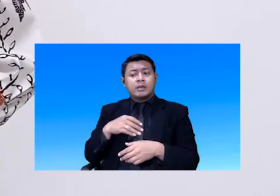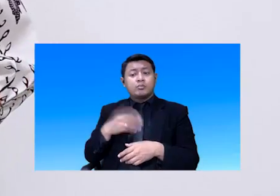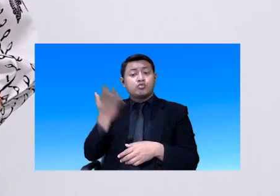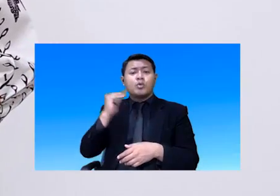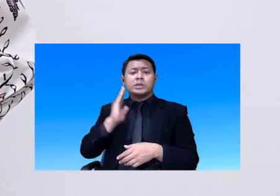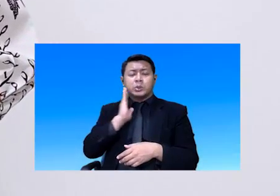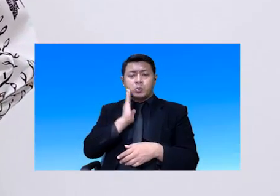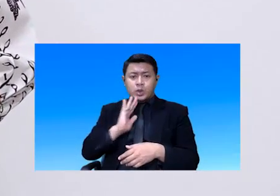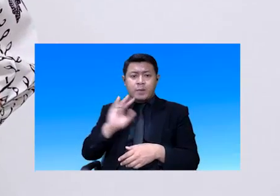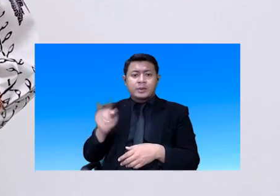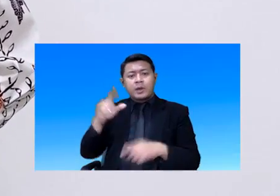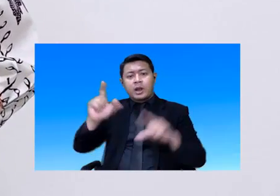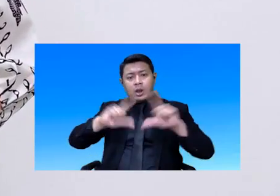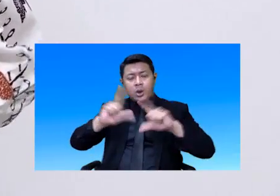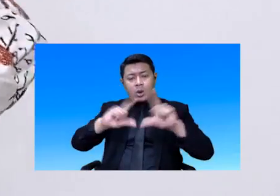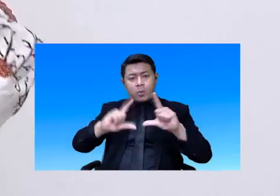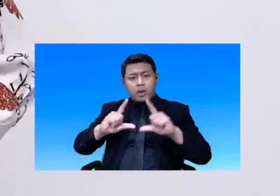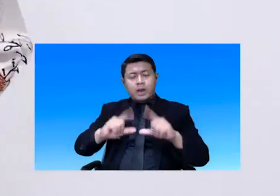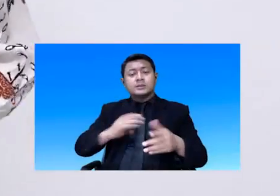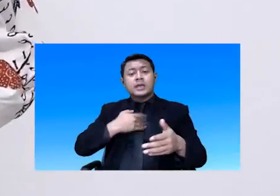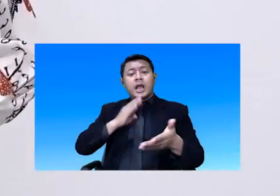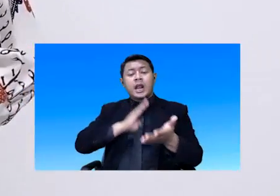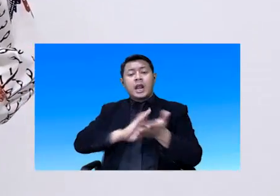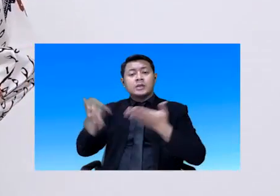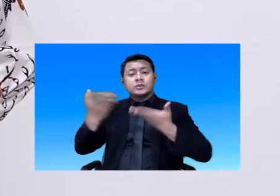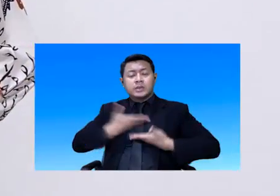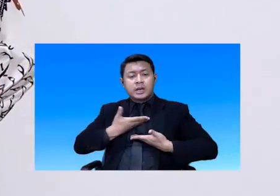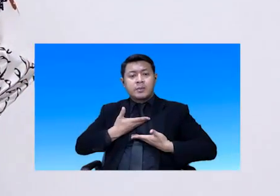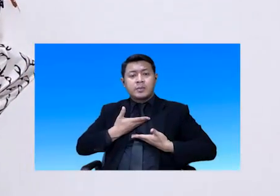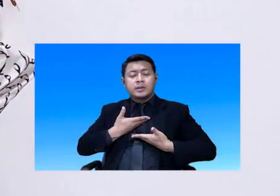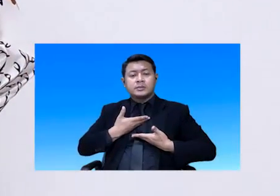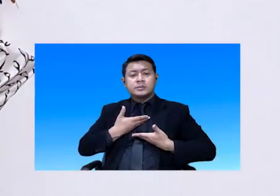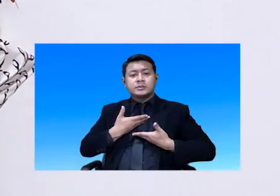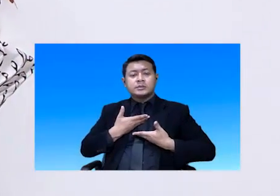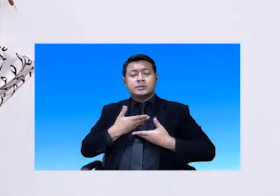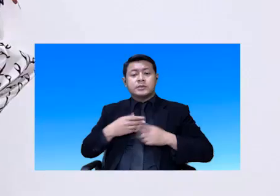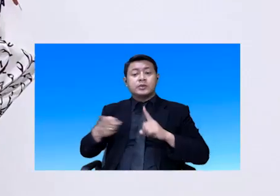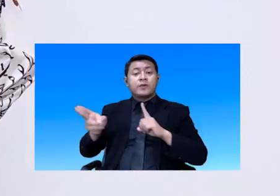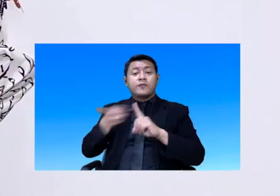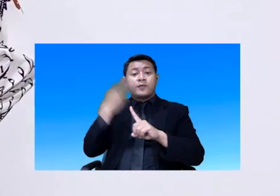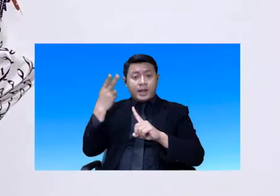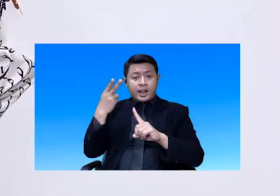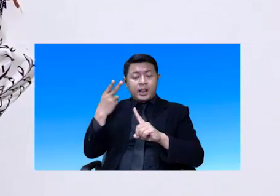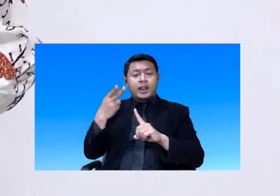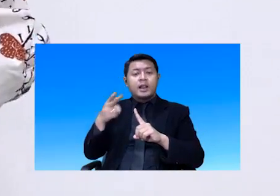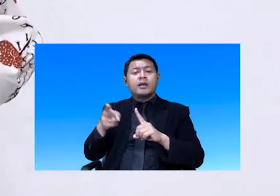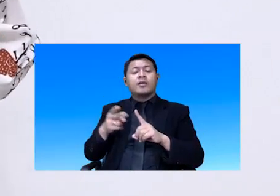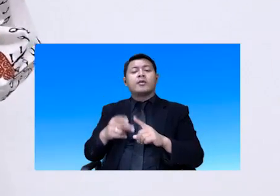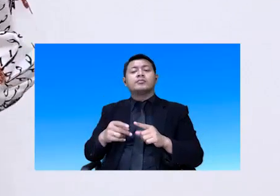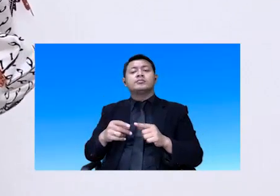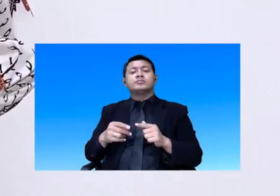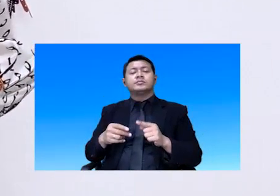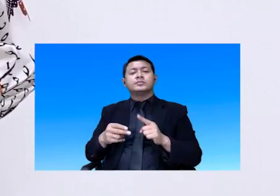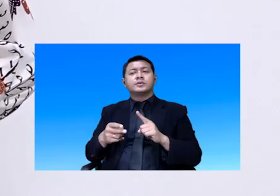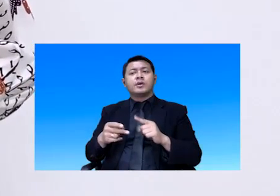All England, mengikuti All England, saya langsung bisa mendapatkan masuk ke final untuk kejuaraan All England yang